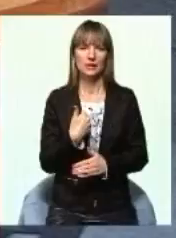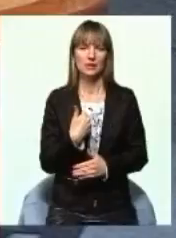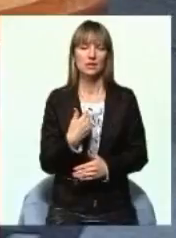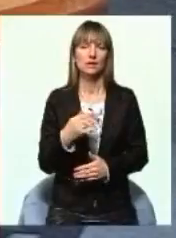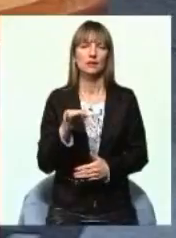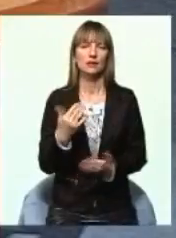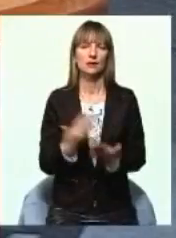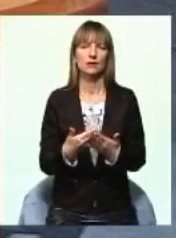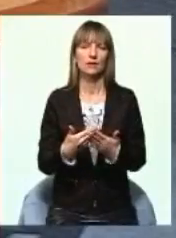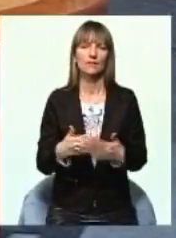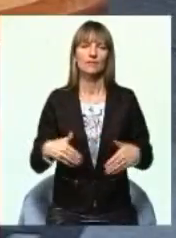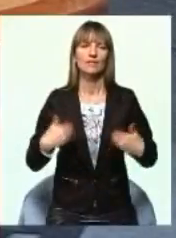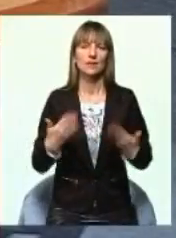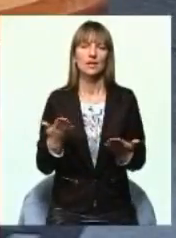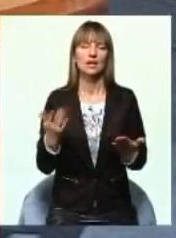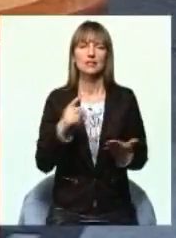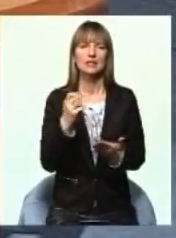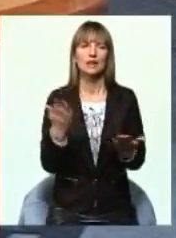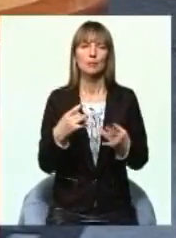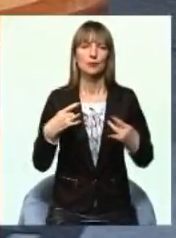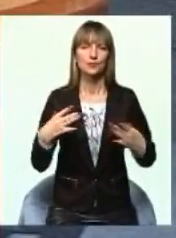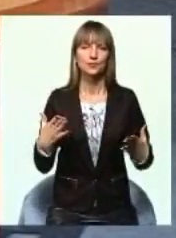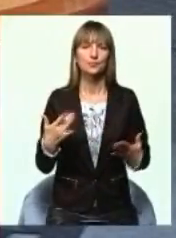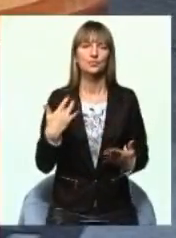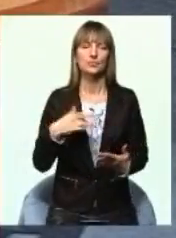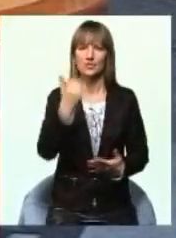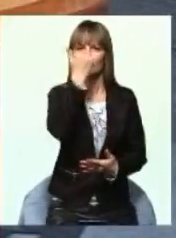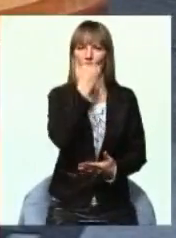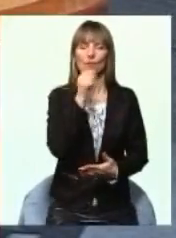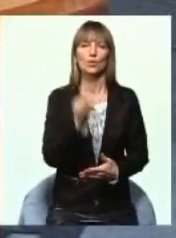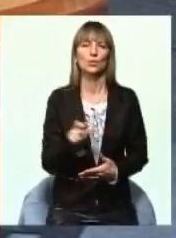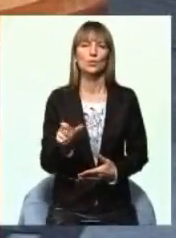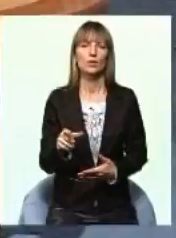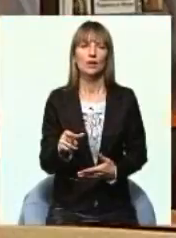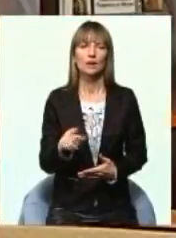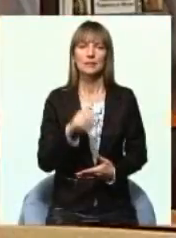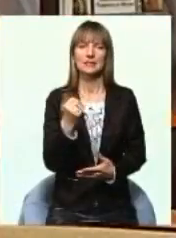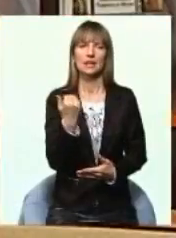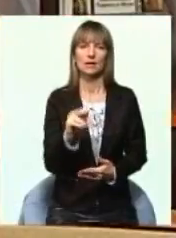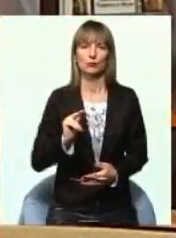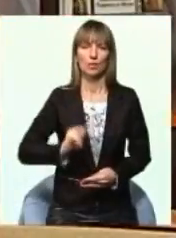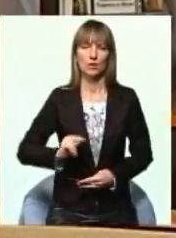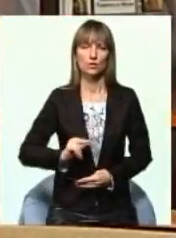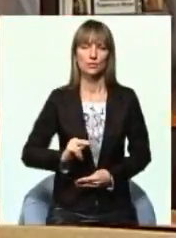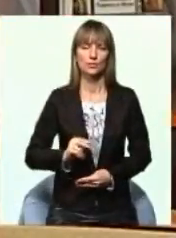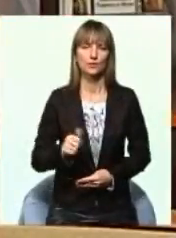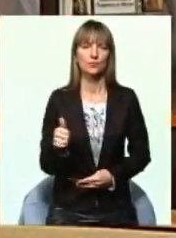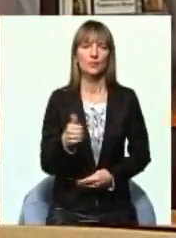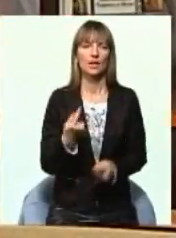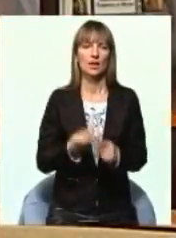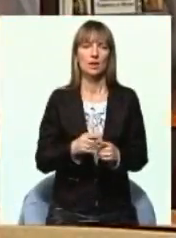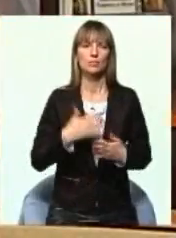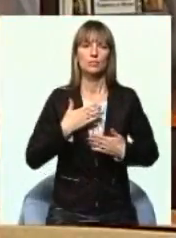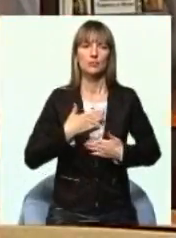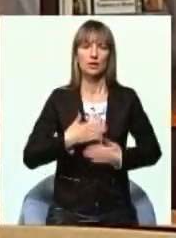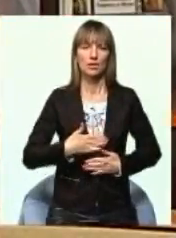або вітають якимось святом. А для чого дякувати людям за їх працю? По-перше, це приємно,